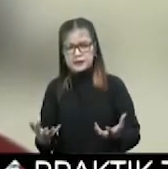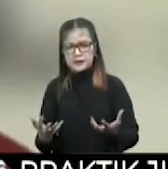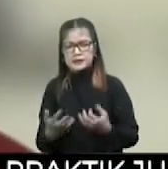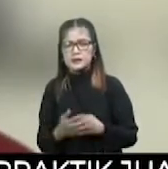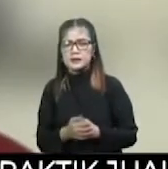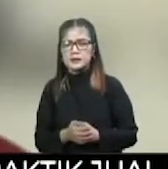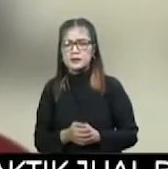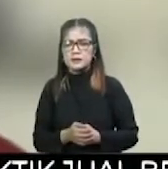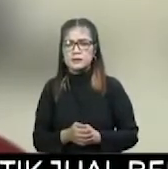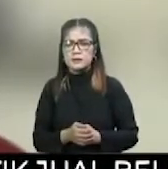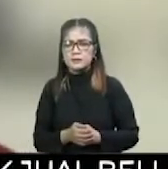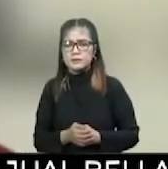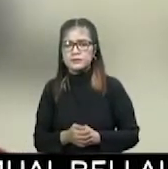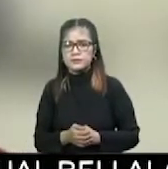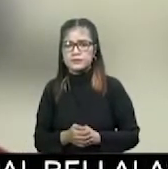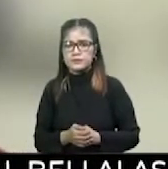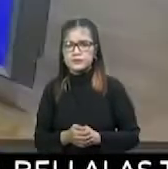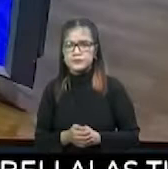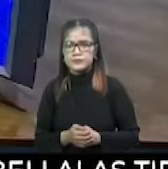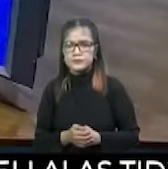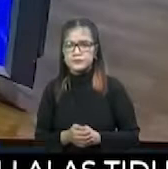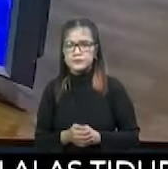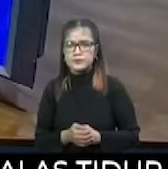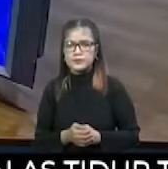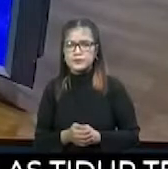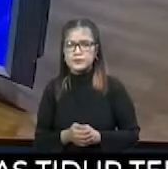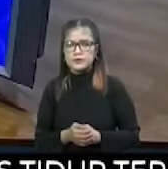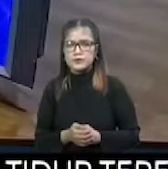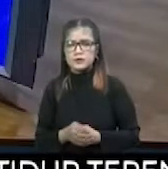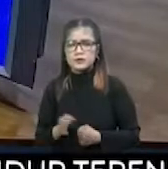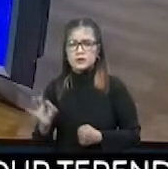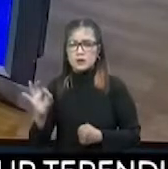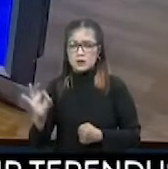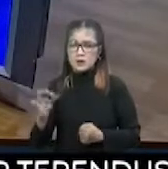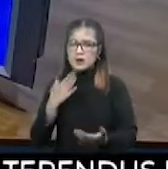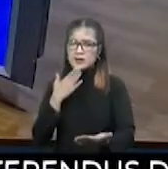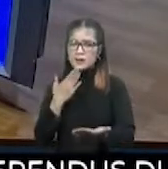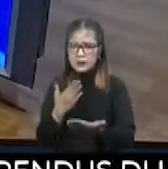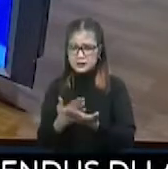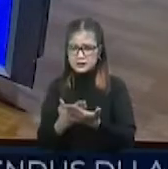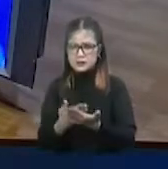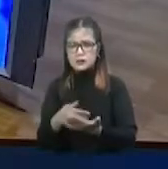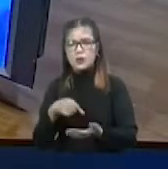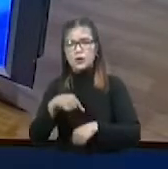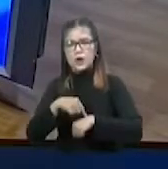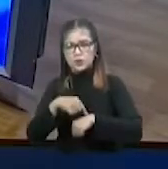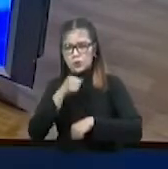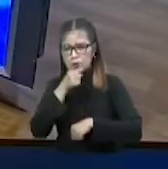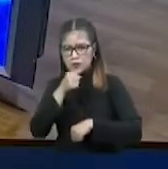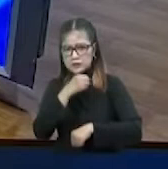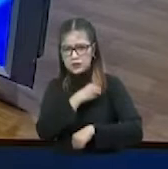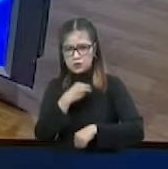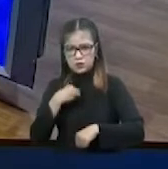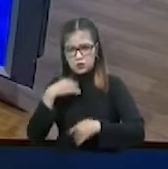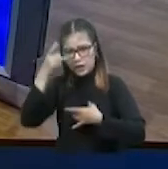sampai terlena begitu. Baik, kalau gitu tetap taati prokes. Baik, terima kasih atas waktunya bersama dengan kami, dokter spesialis paru Rumah Sakit